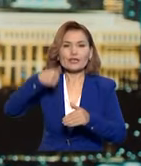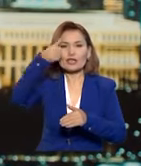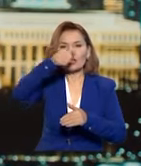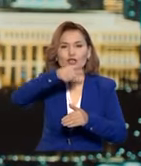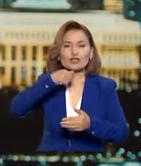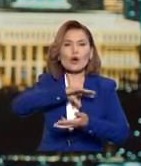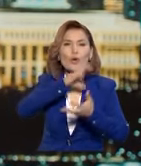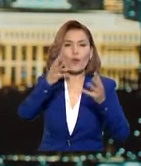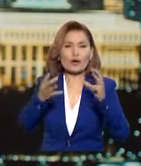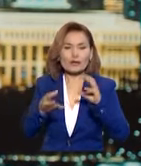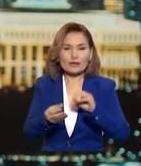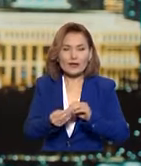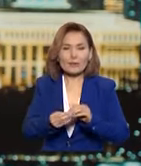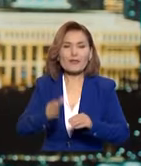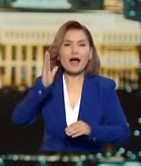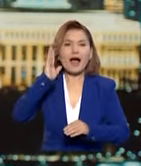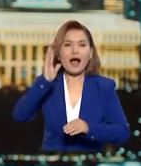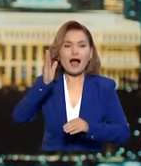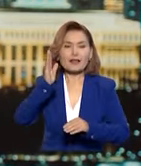қорытындылап, алдағы кезеңге жоспар жасаймыз.